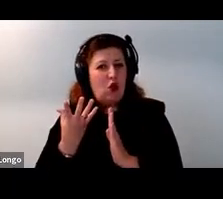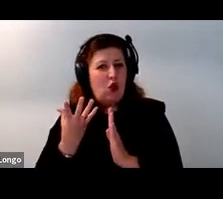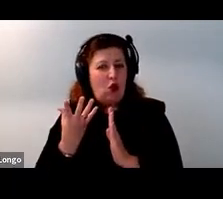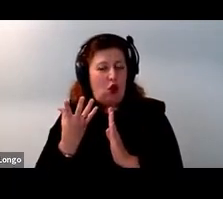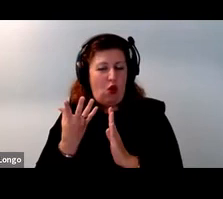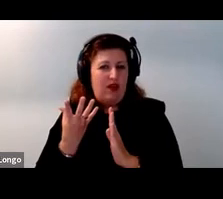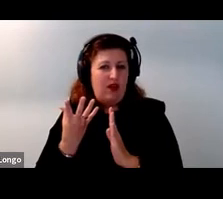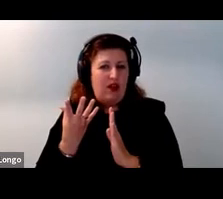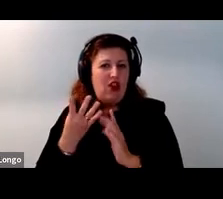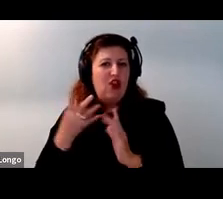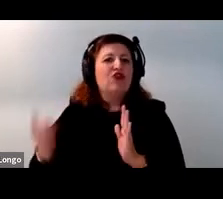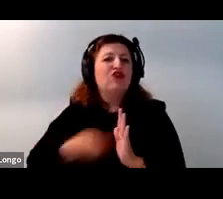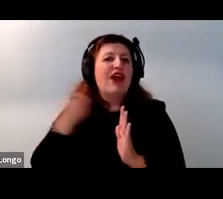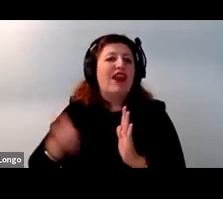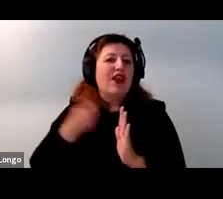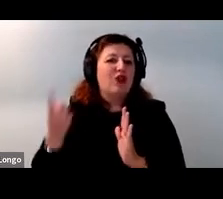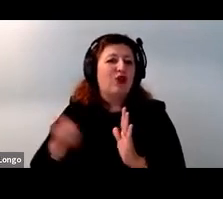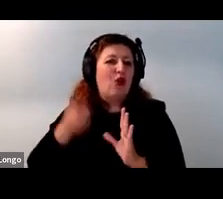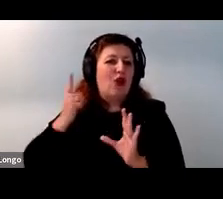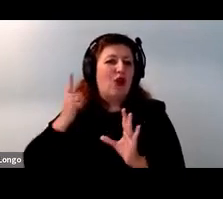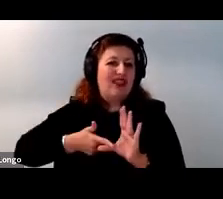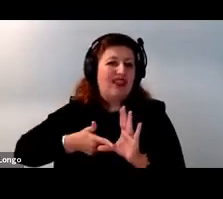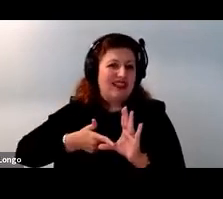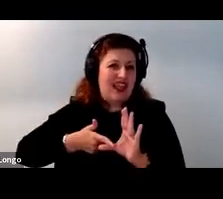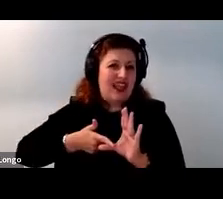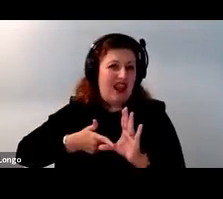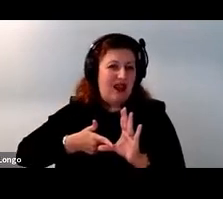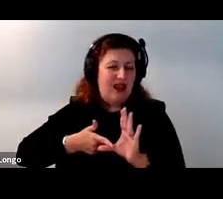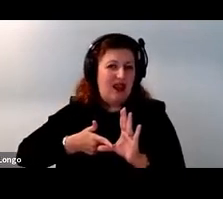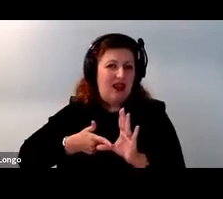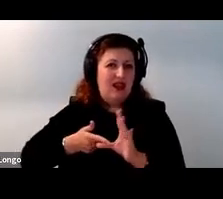diesel fornito dall'impresa